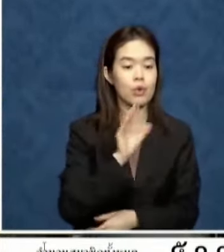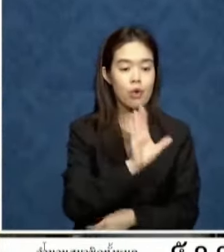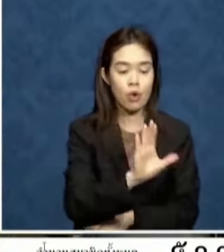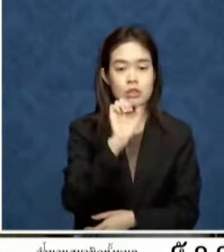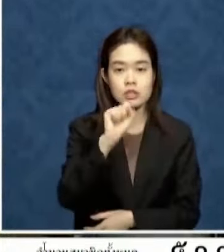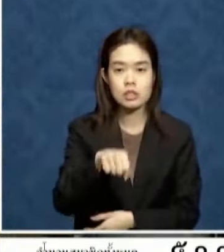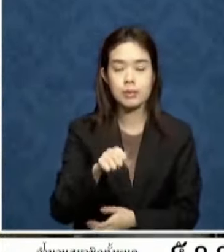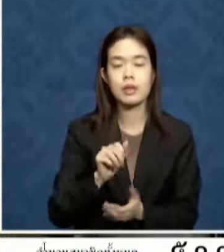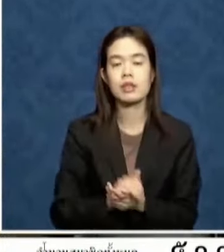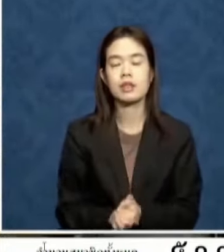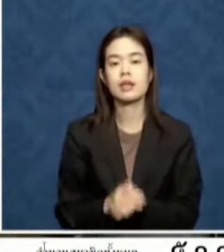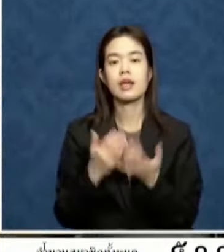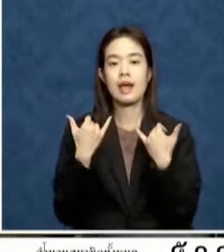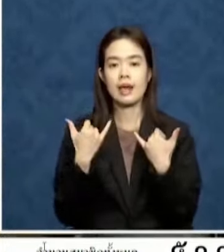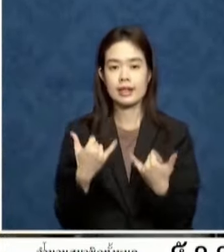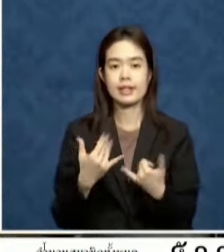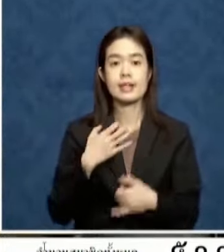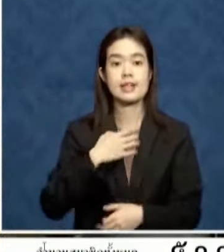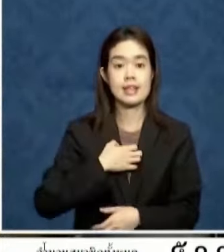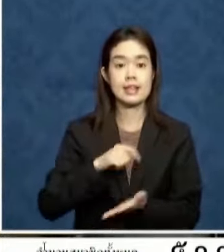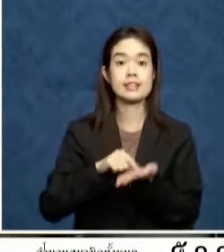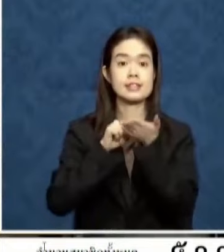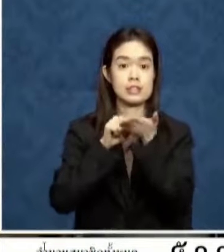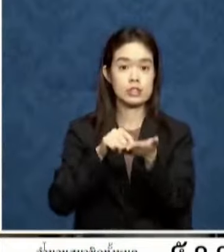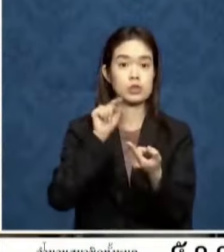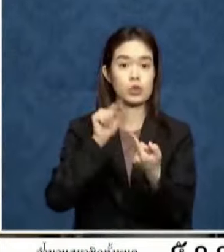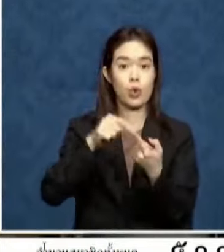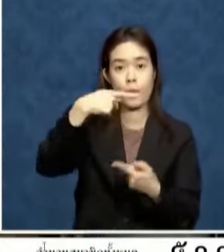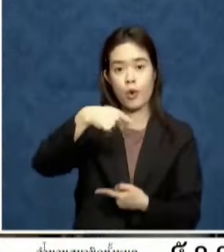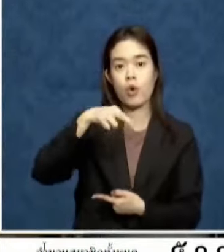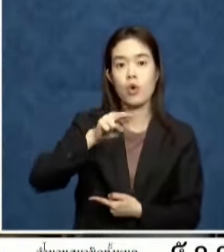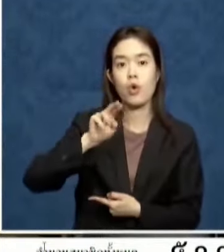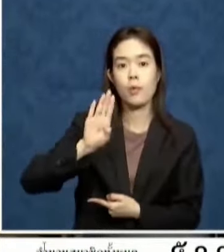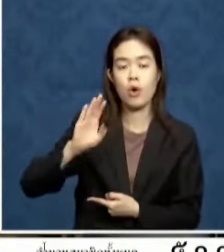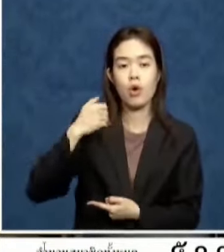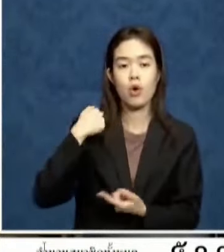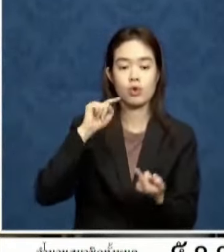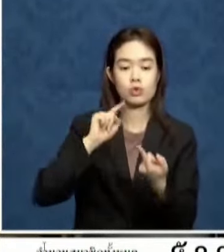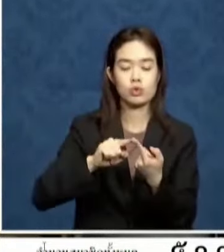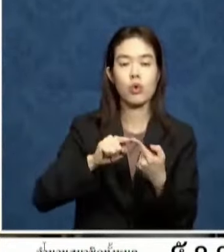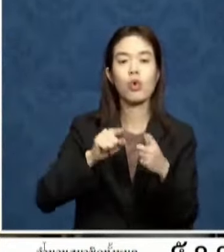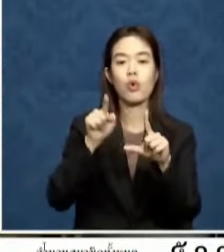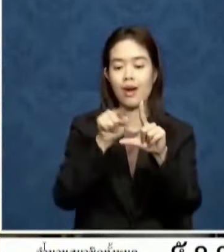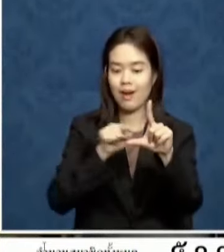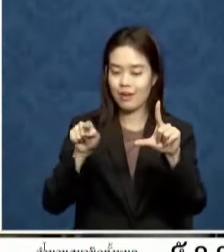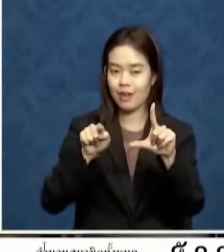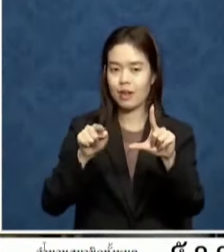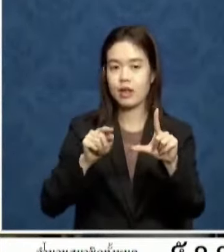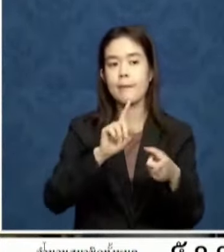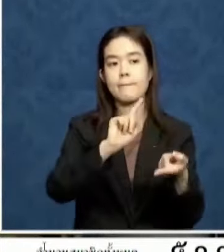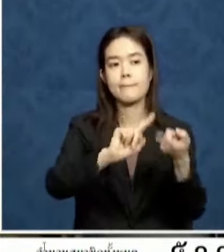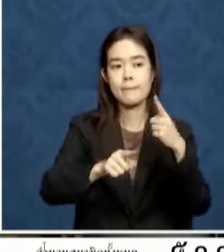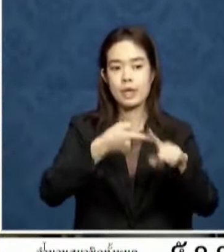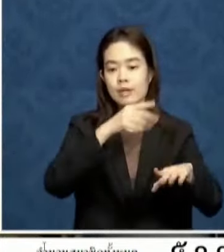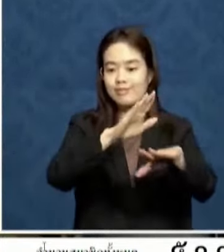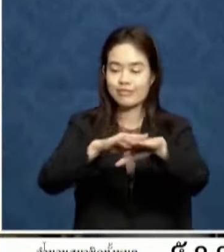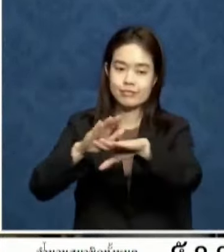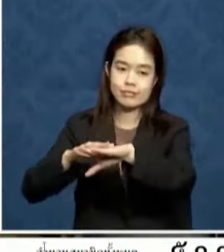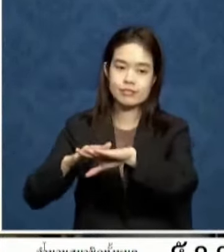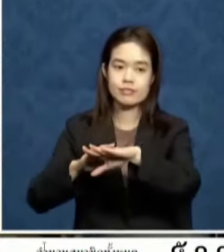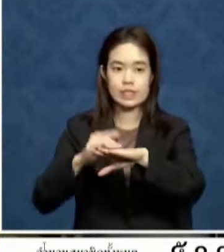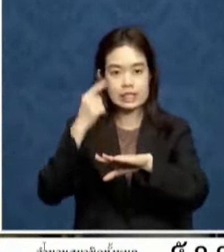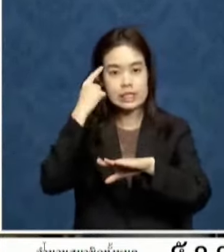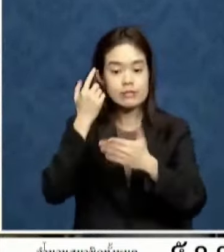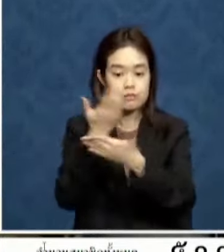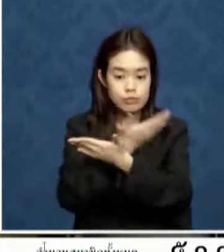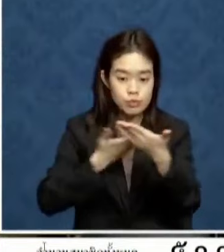านประธานผมเลยจะขออนุญาตนำเสนอร่างแก้ไขพรบประชามติฉบับของพรรคก้าวไกลและเชิญชวนเพื่อนสมาชิกทุกคนมาร่วมกันพิจารณาเนื้อหา